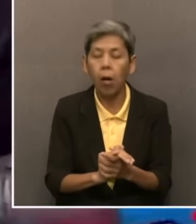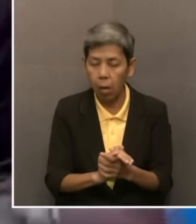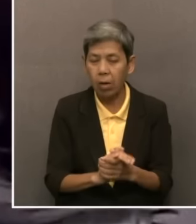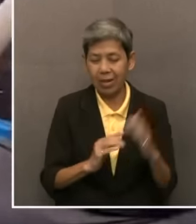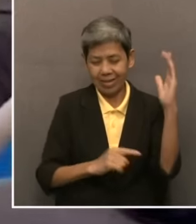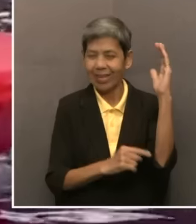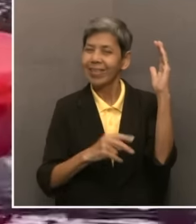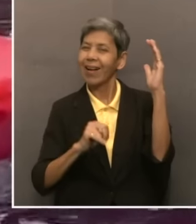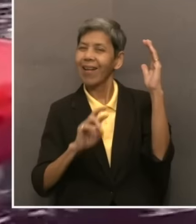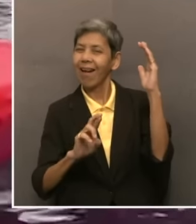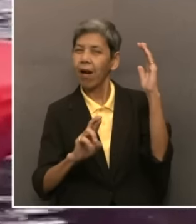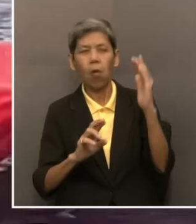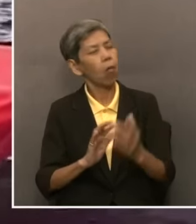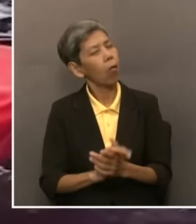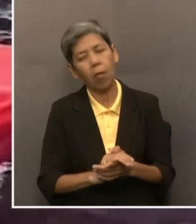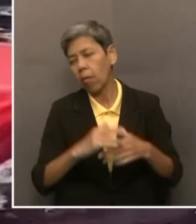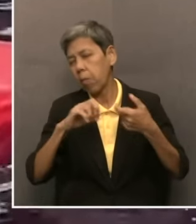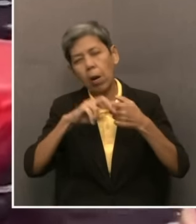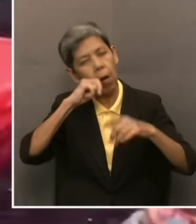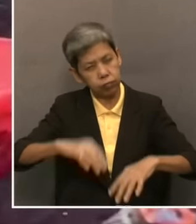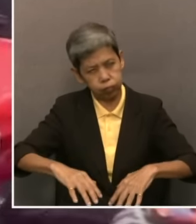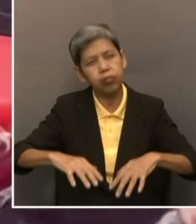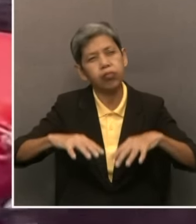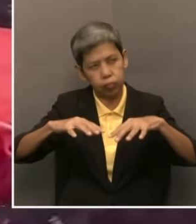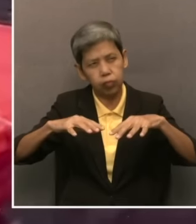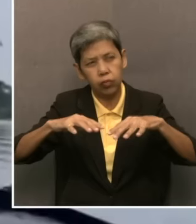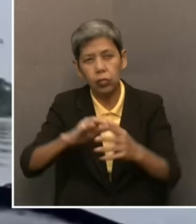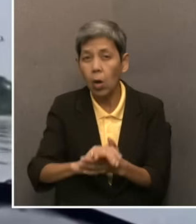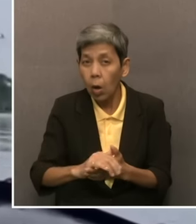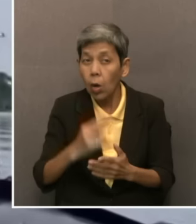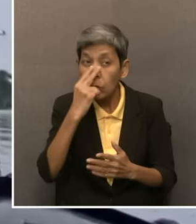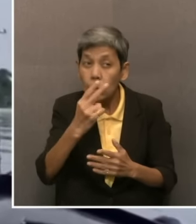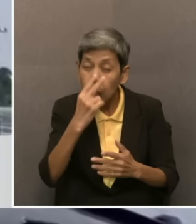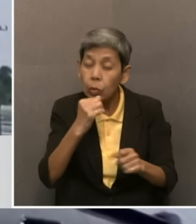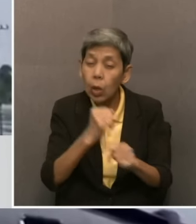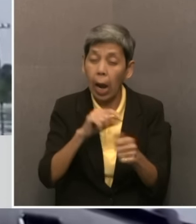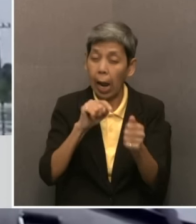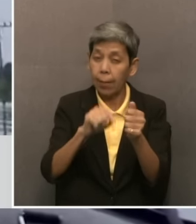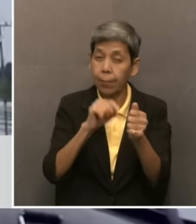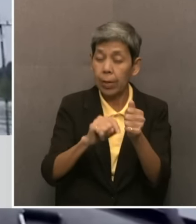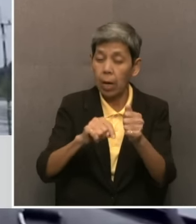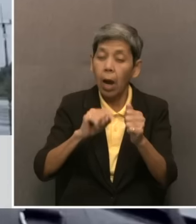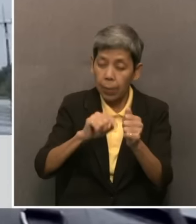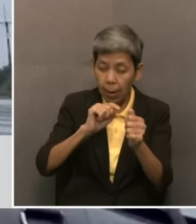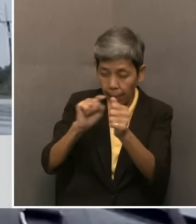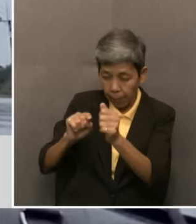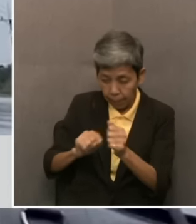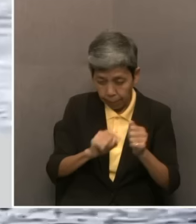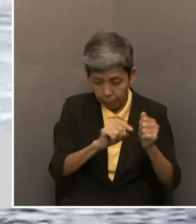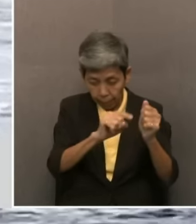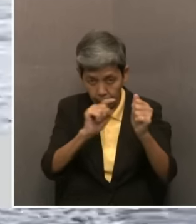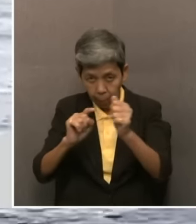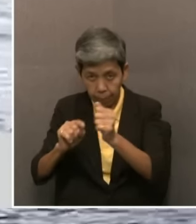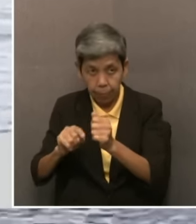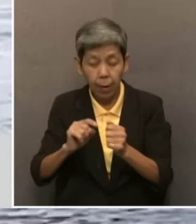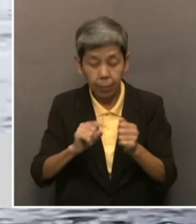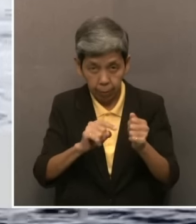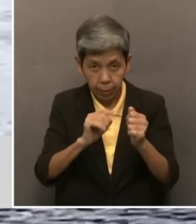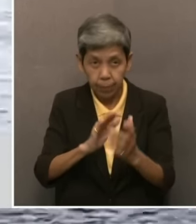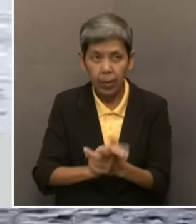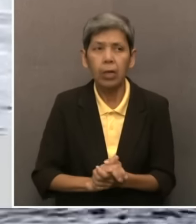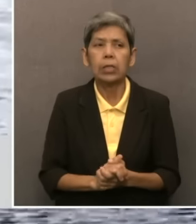ราธิวาสยังไม่คลี่คลายนะครับในจุดนี้โดยเฉพาะในพื้นที่อำเภอรอบนอกว่าที่ร้อยตรีตระกูลโทธร